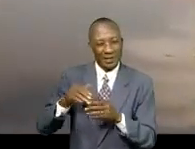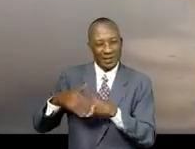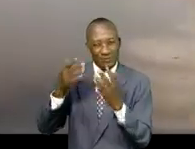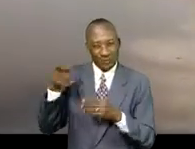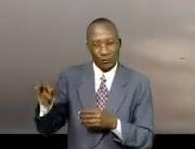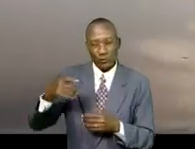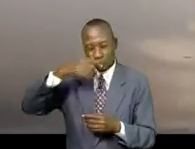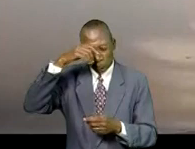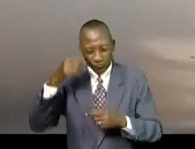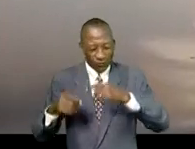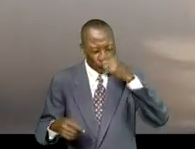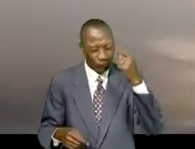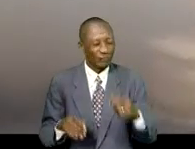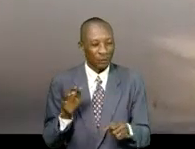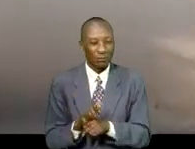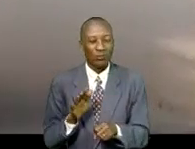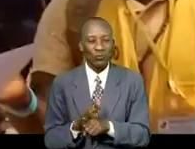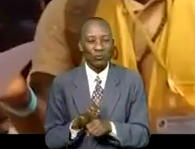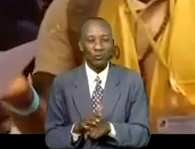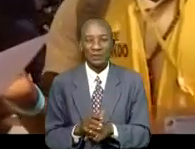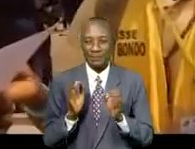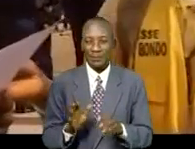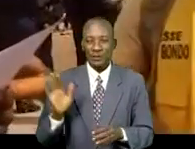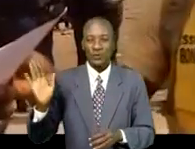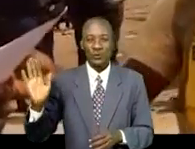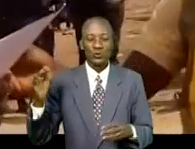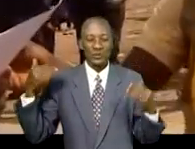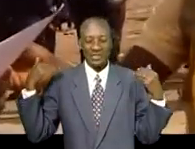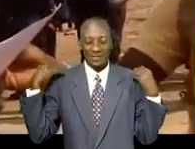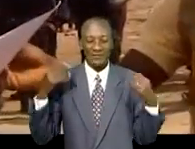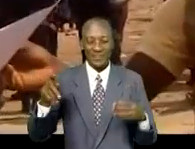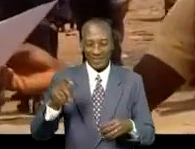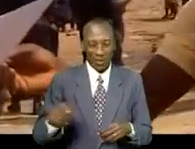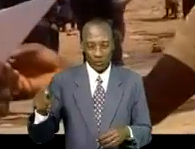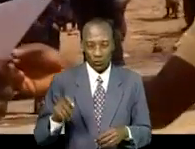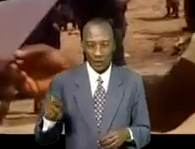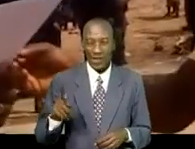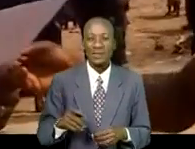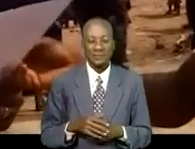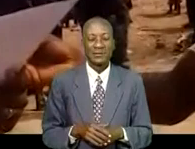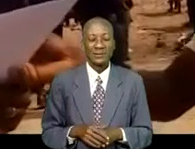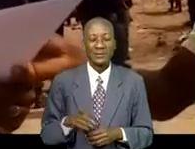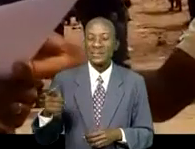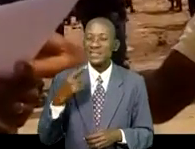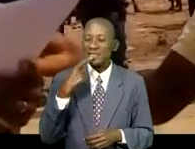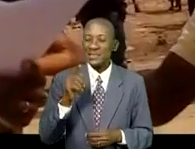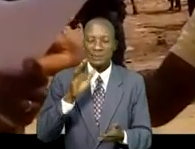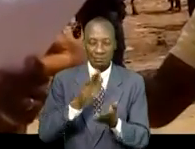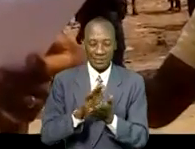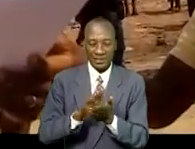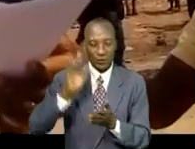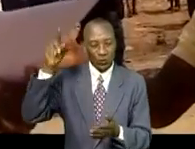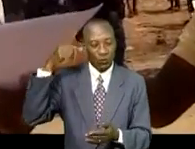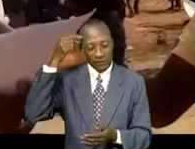unité flottante par le truchement de son administrateur du territoire Godefroy Azanga remercie le gouvernement Samalokon de